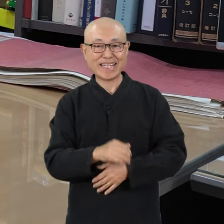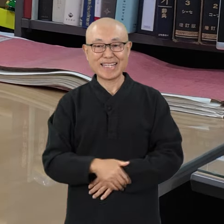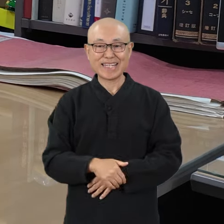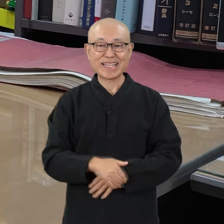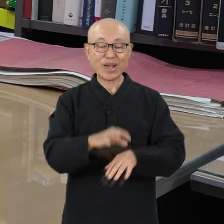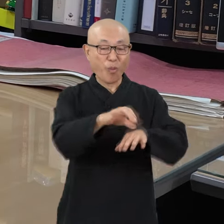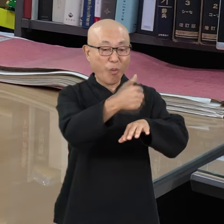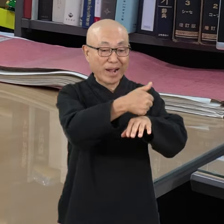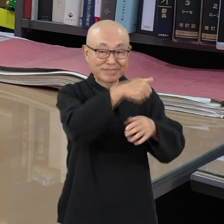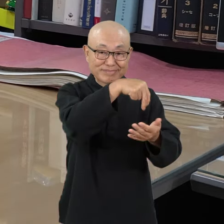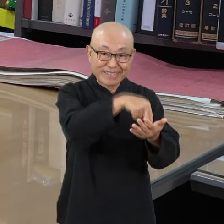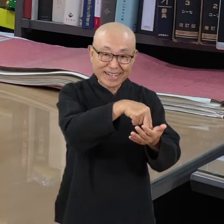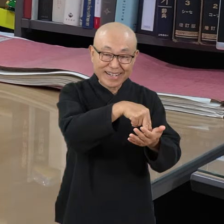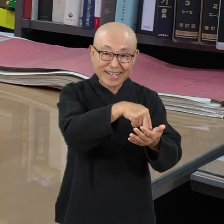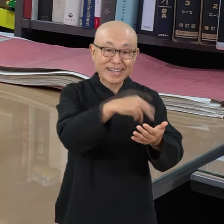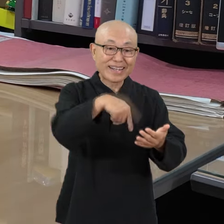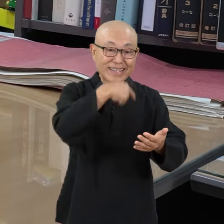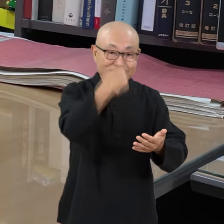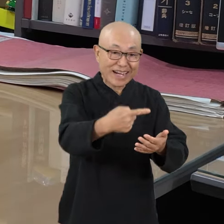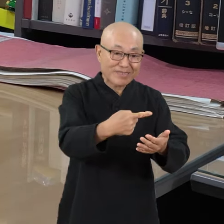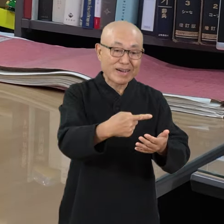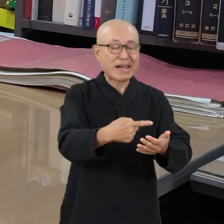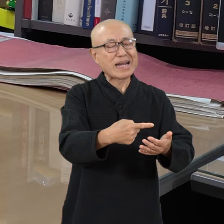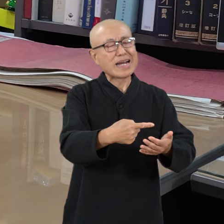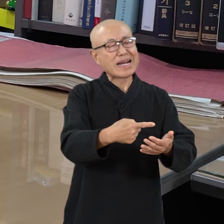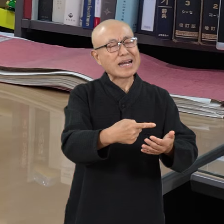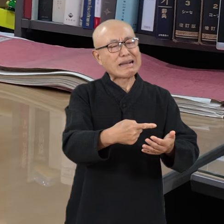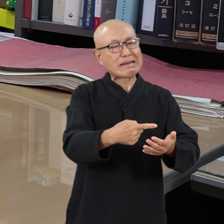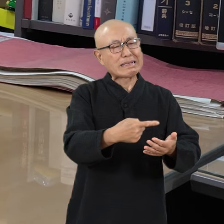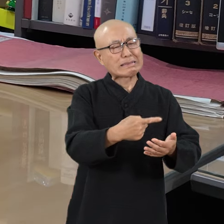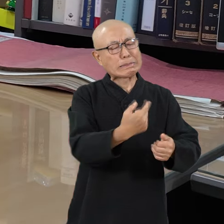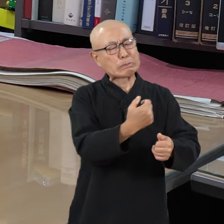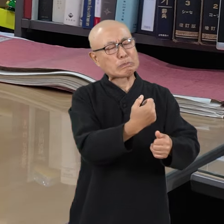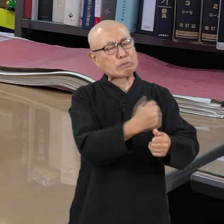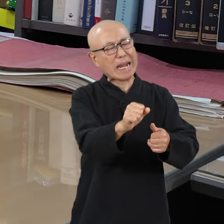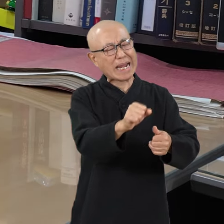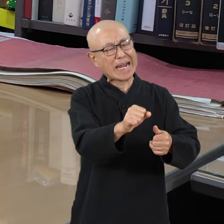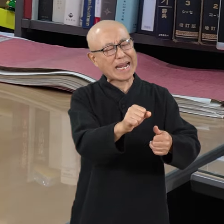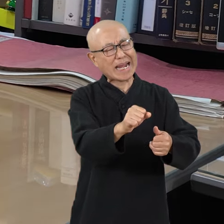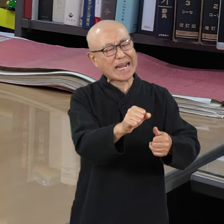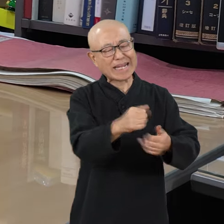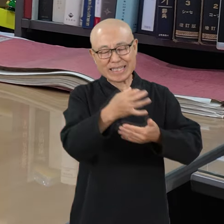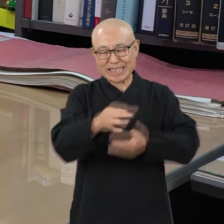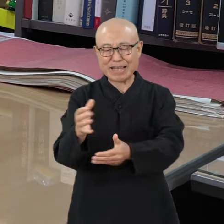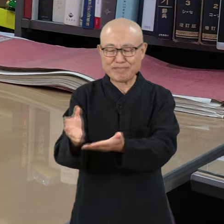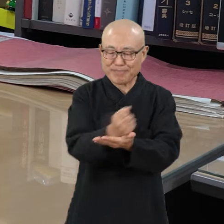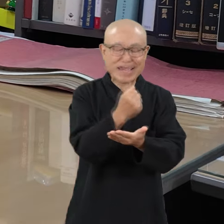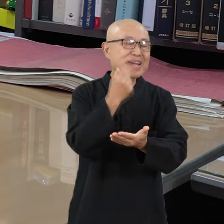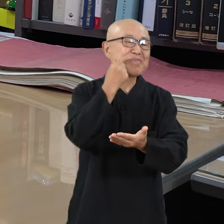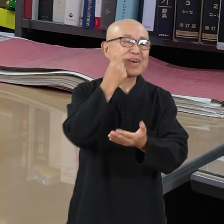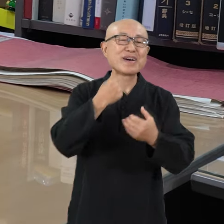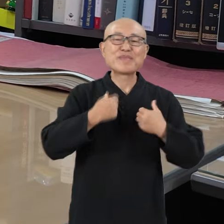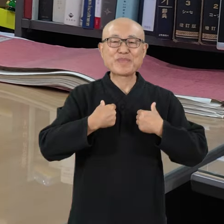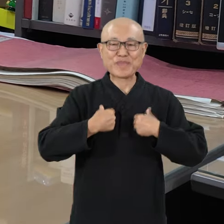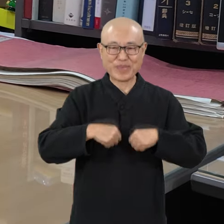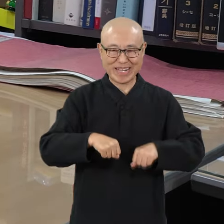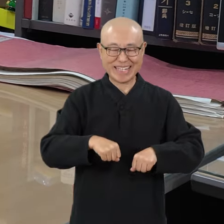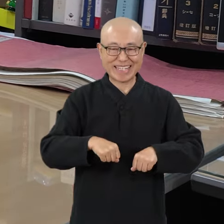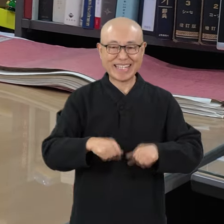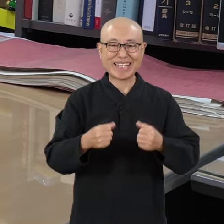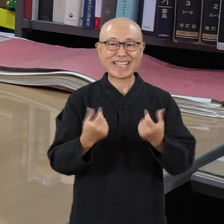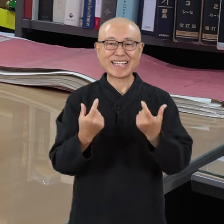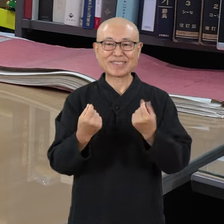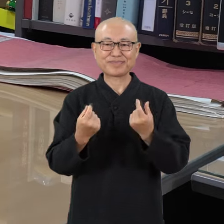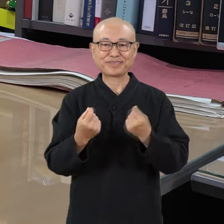임금님이 그 다음은 이제 상상을 해 보시면 되겠죠. 정말 뺏을 수도 없는 거고 상인의 말대로